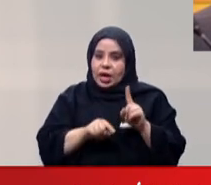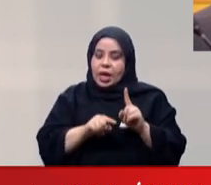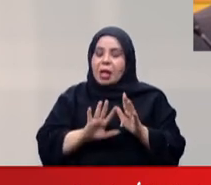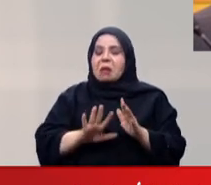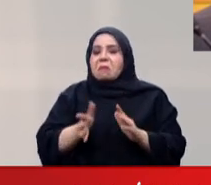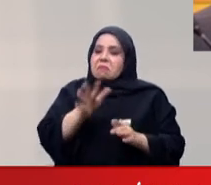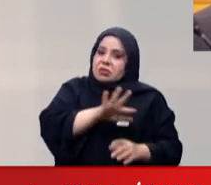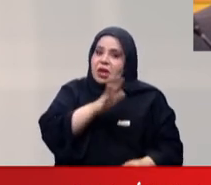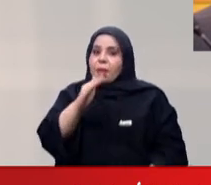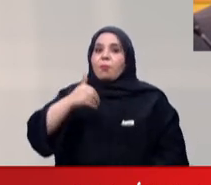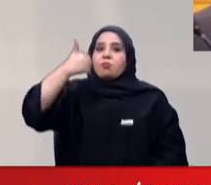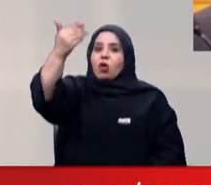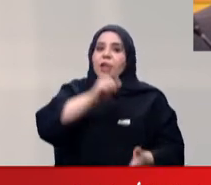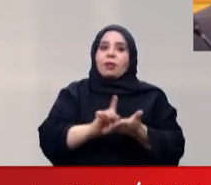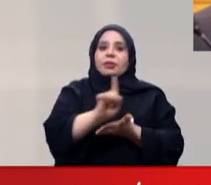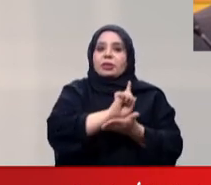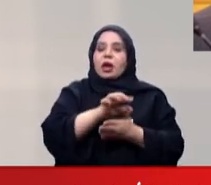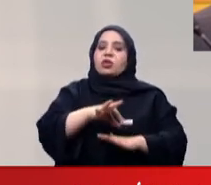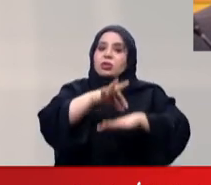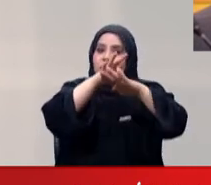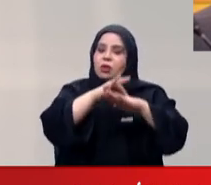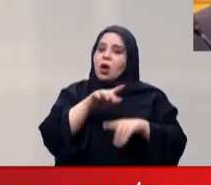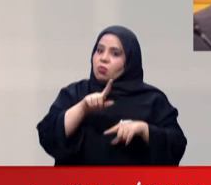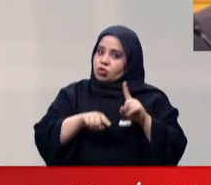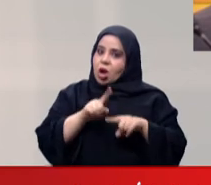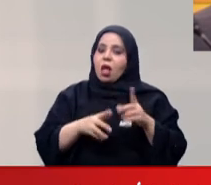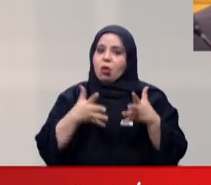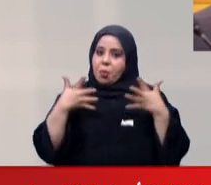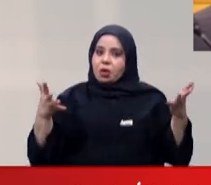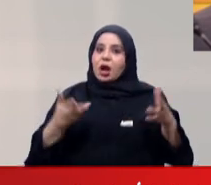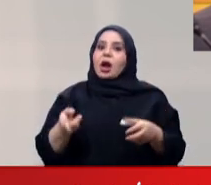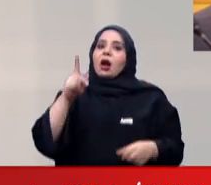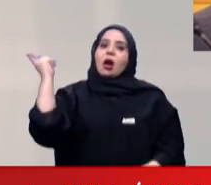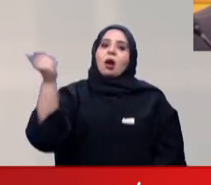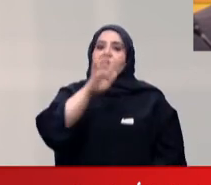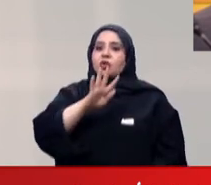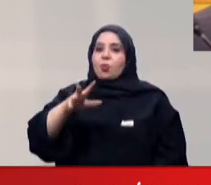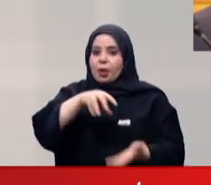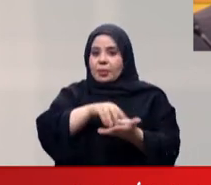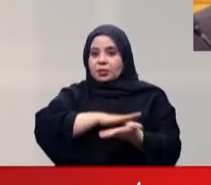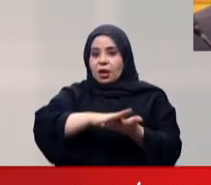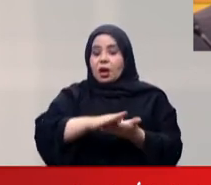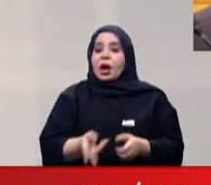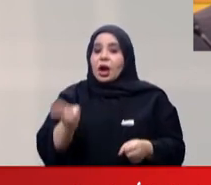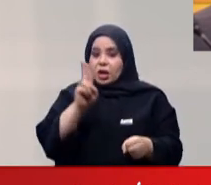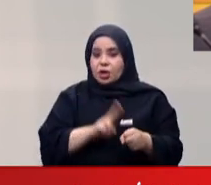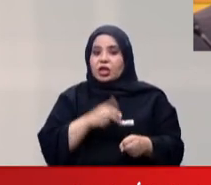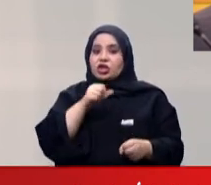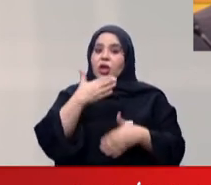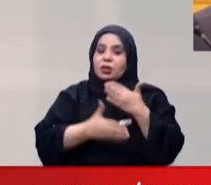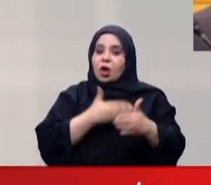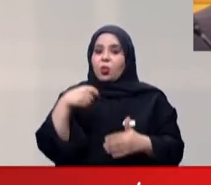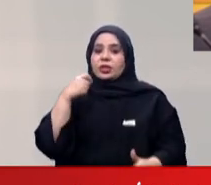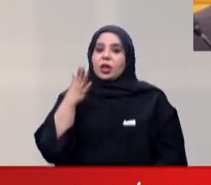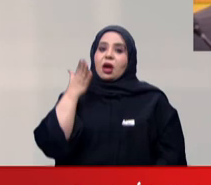قد يؤدي إلى أي عواقب بيئية وإنسانية كارثية لجميع شعوب هذه المنطقة. وجدد